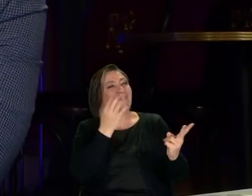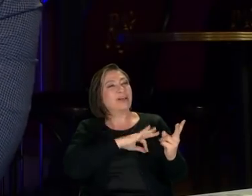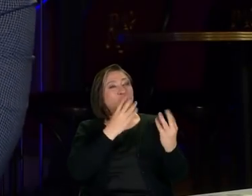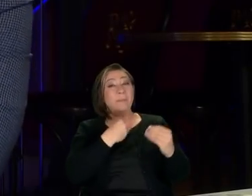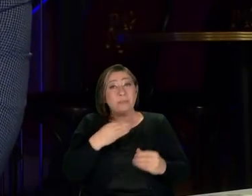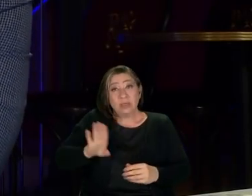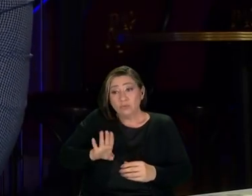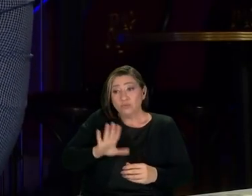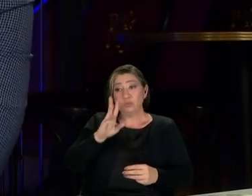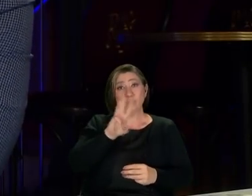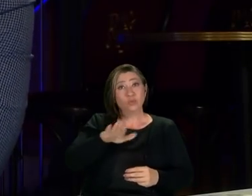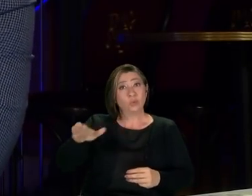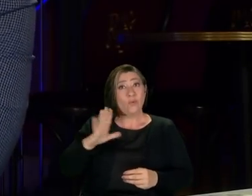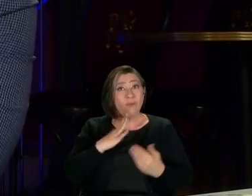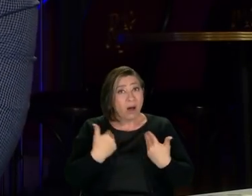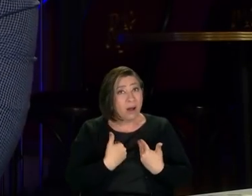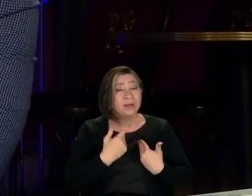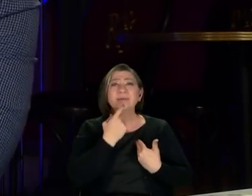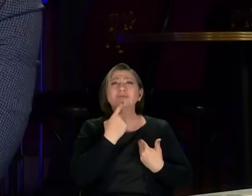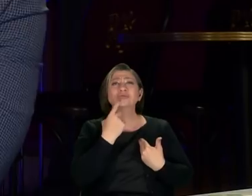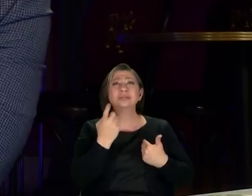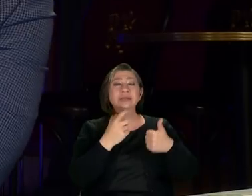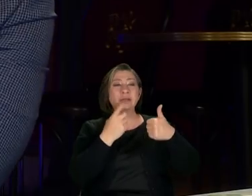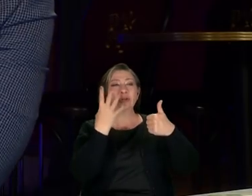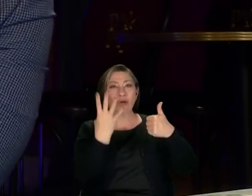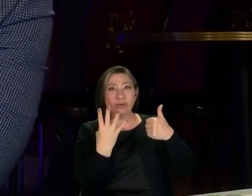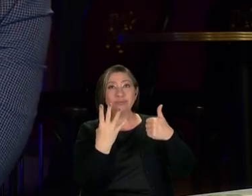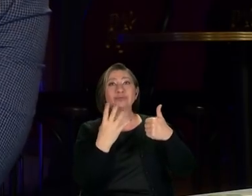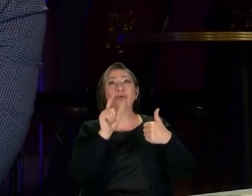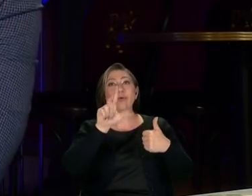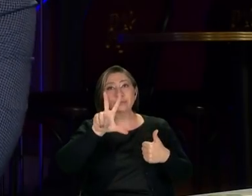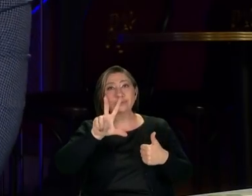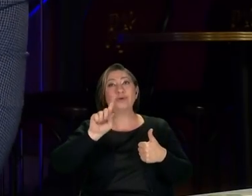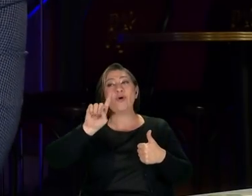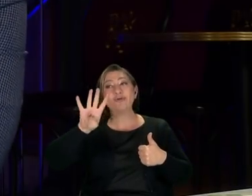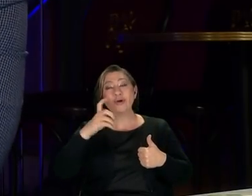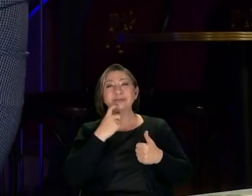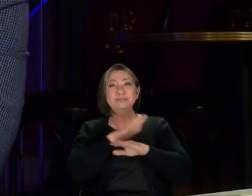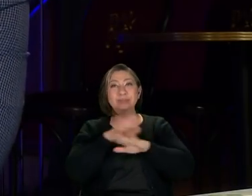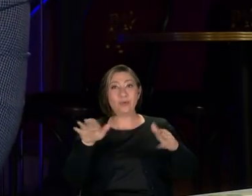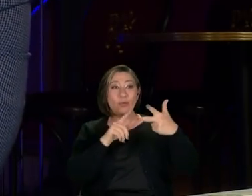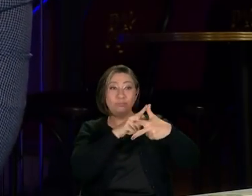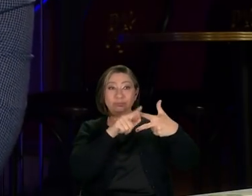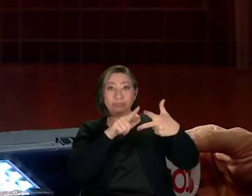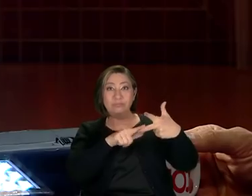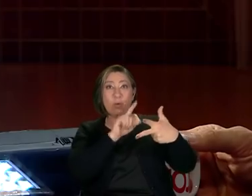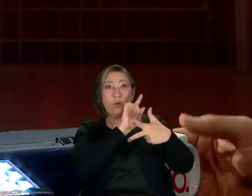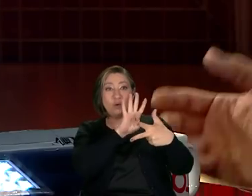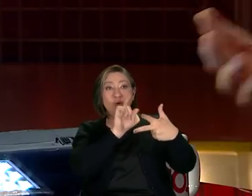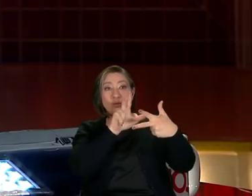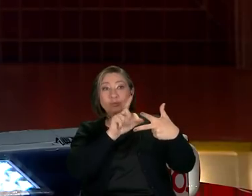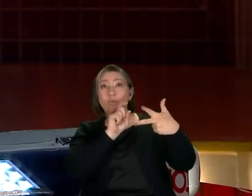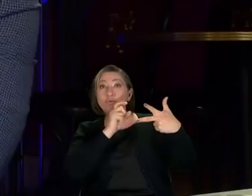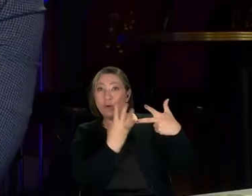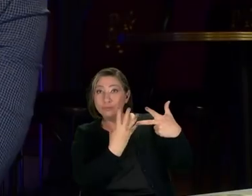kendi çocuklarım var, 3 tane çocuğum. Maşallah. Kaç yaşında? Birisi 4 yaşında, biri 13, biri 14'ü bitiriyor. Güzel. Yani